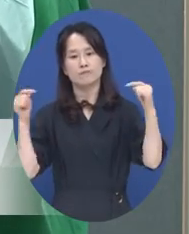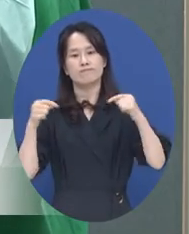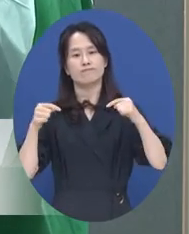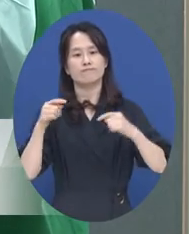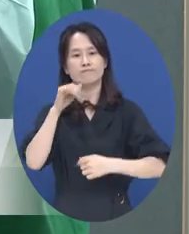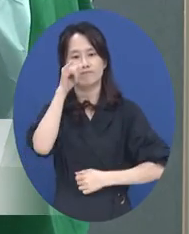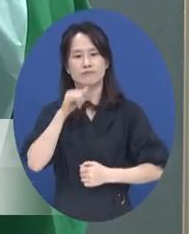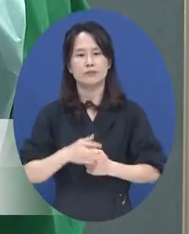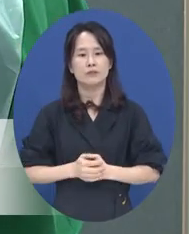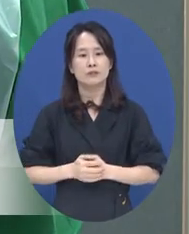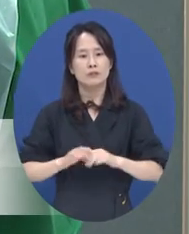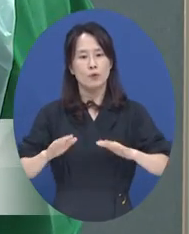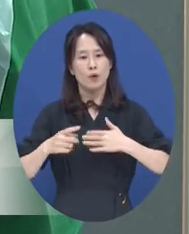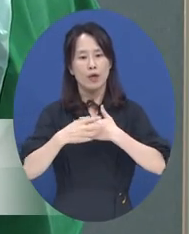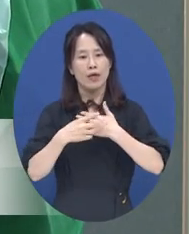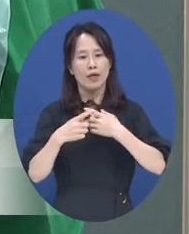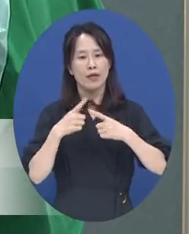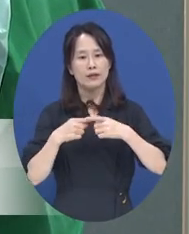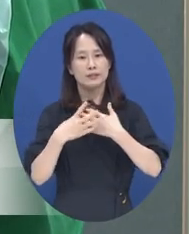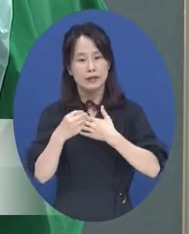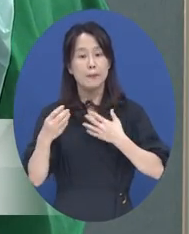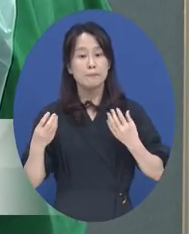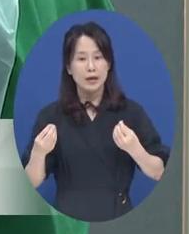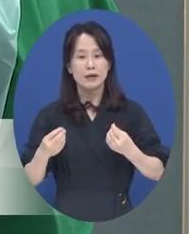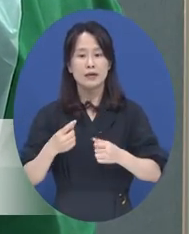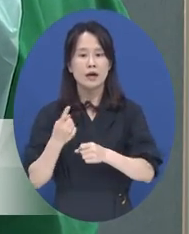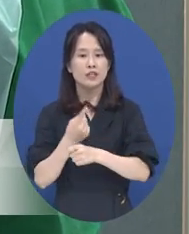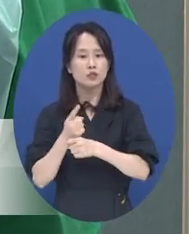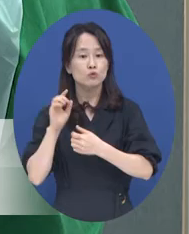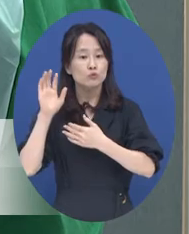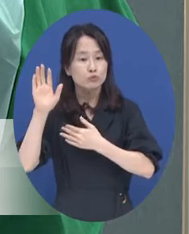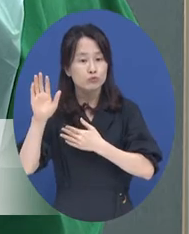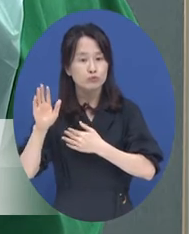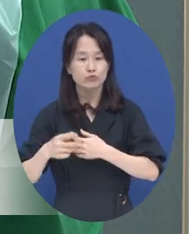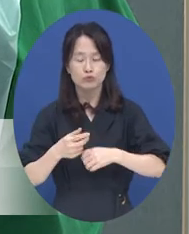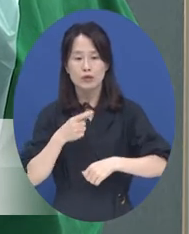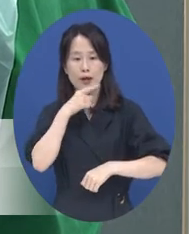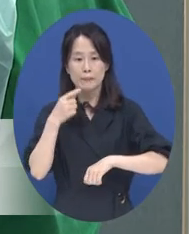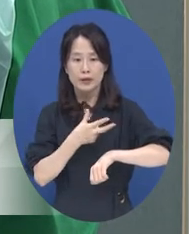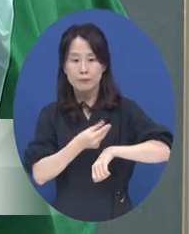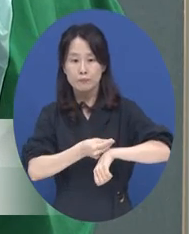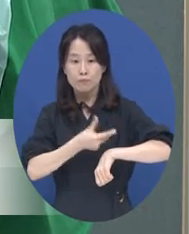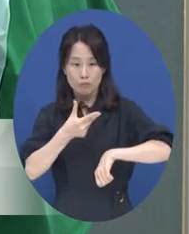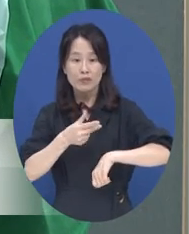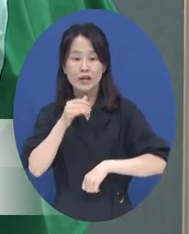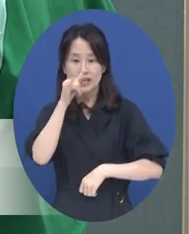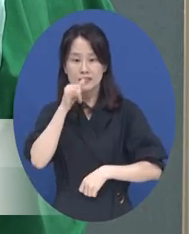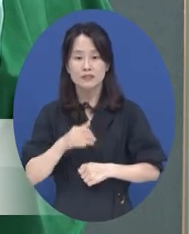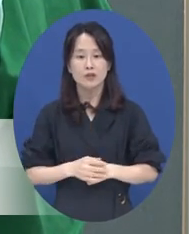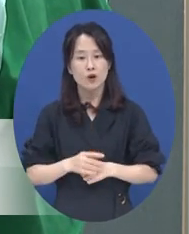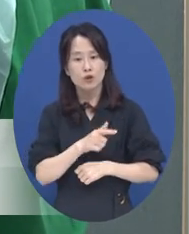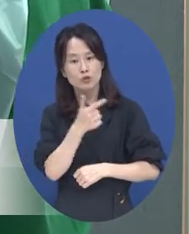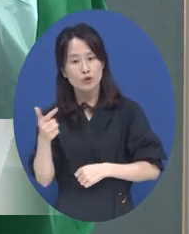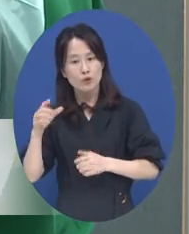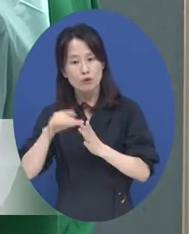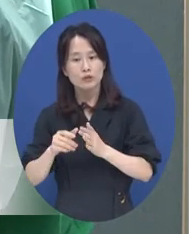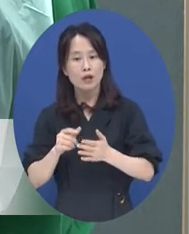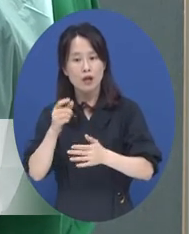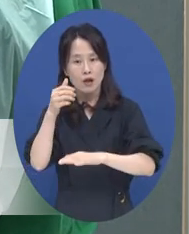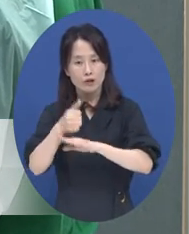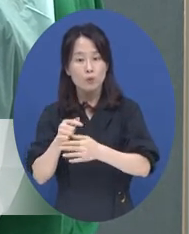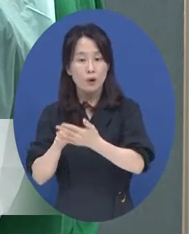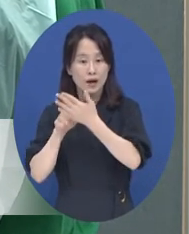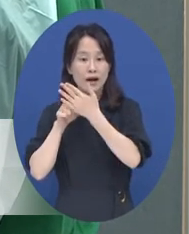저희가 엑스레이를 아까 찍었고 뭐좀또한 시간쯤 뒤에는 또 혈액 검사도 채혈을 할 겁니다. 그럼 저녁 때쯤 또 결과도